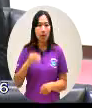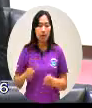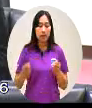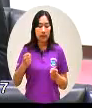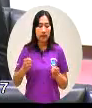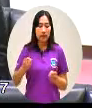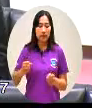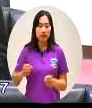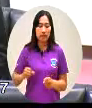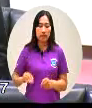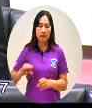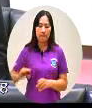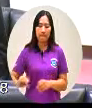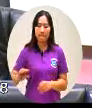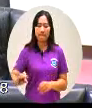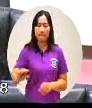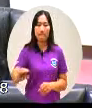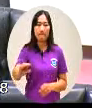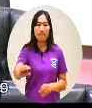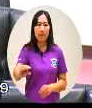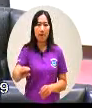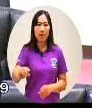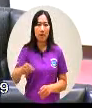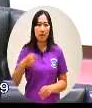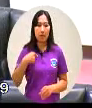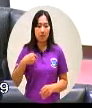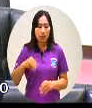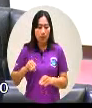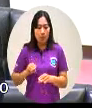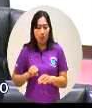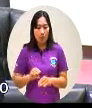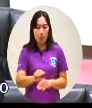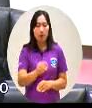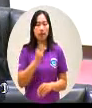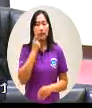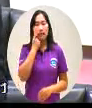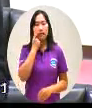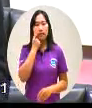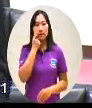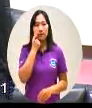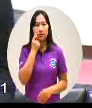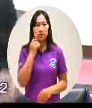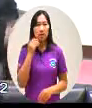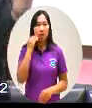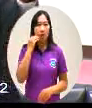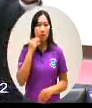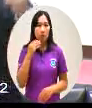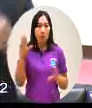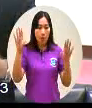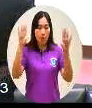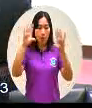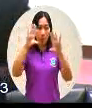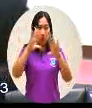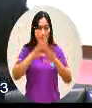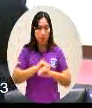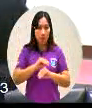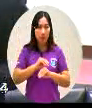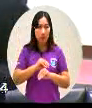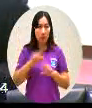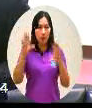伊袂当入去啊。即马无位街啊，咱若临时停车一车，乌多巴暗时啊，食酒自家弄咧，哇，迄台车还有责任